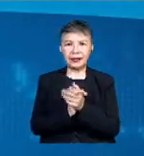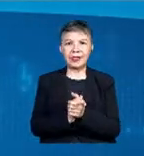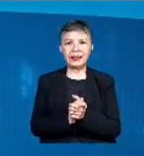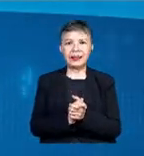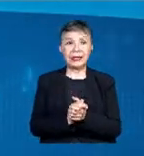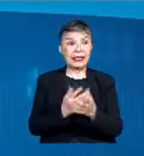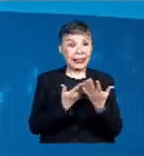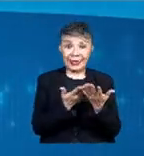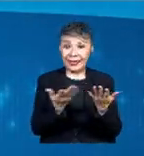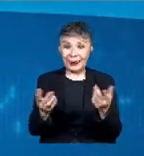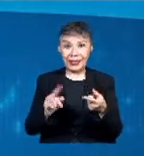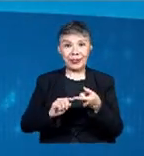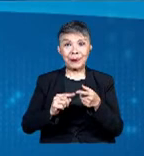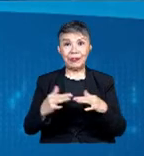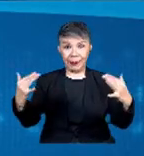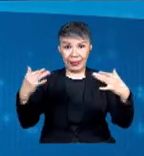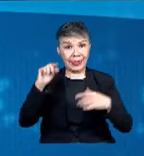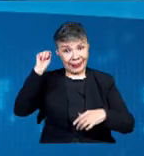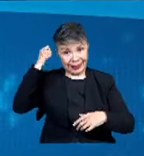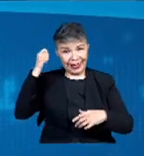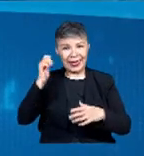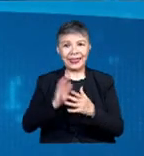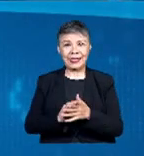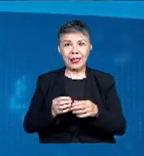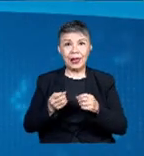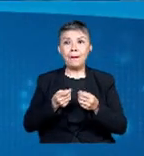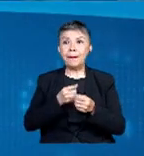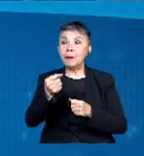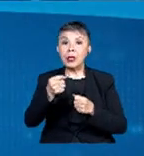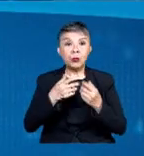sekaligus menghimbau teman-teman media untuk memberikan